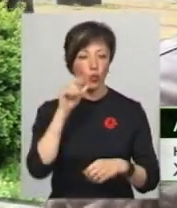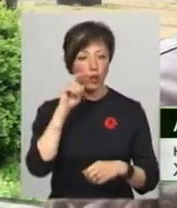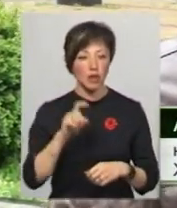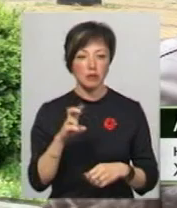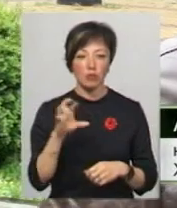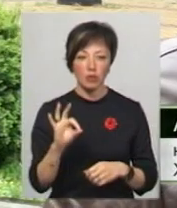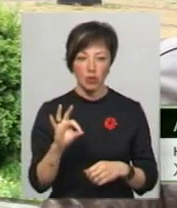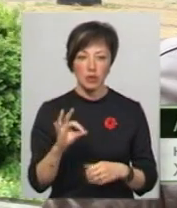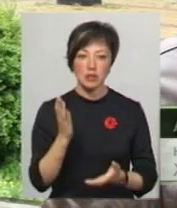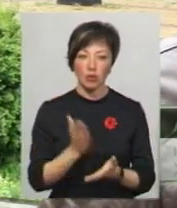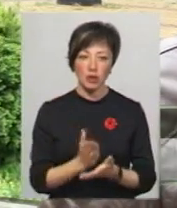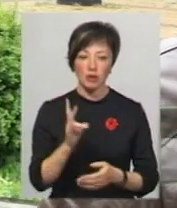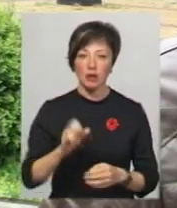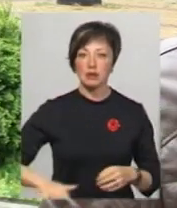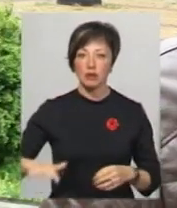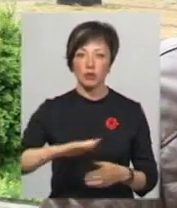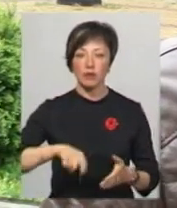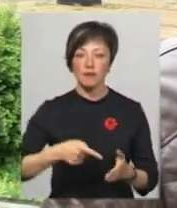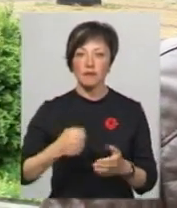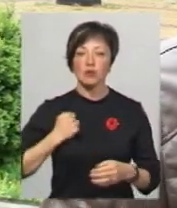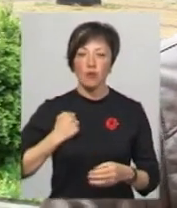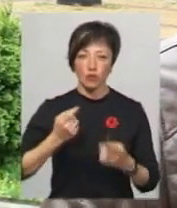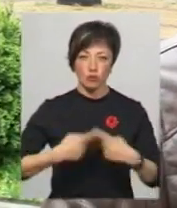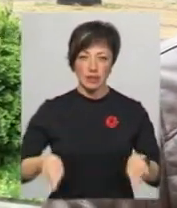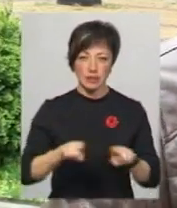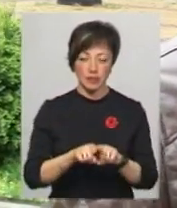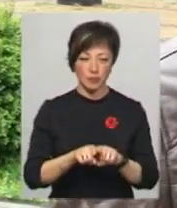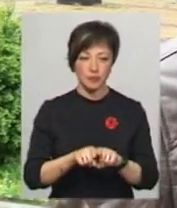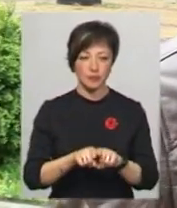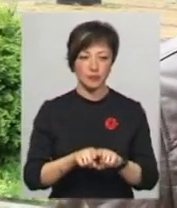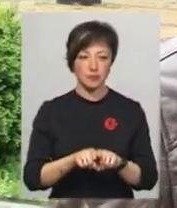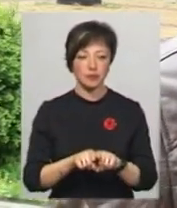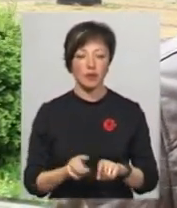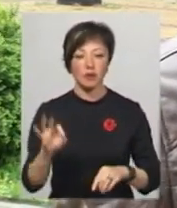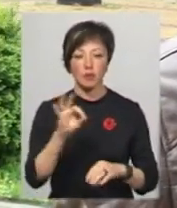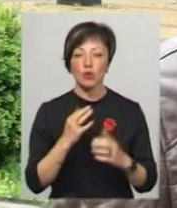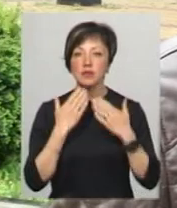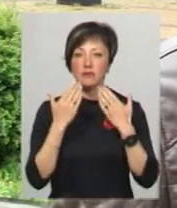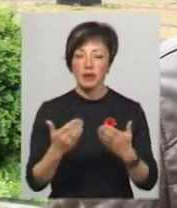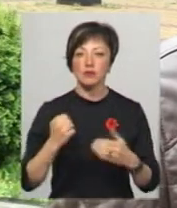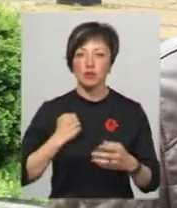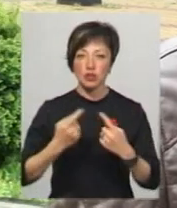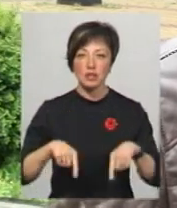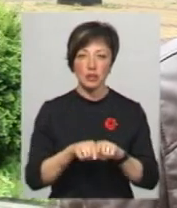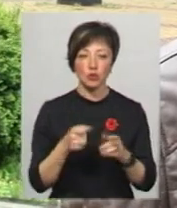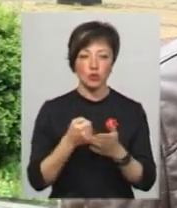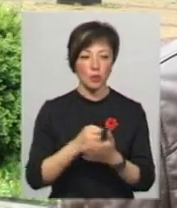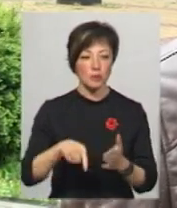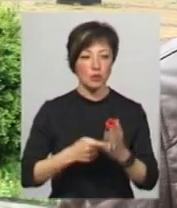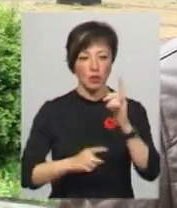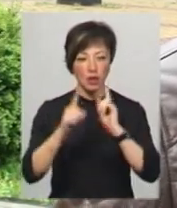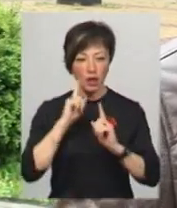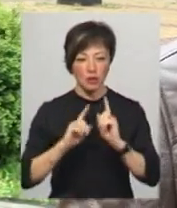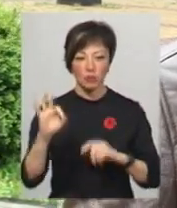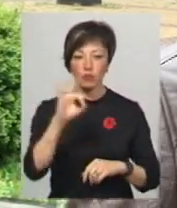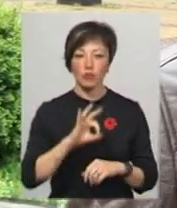оскільки знаходиться на території військової частини. Відносно звернення військової частини до міської ради